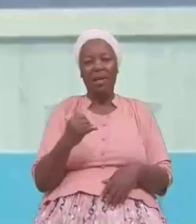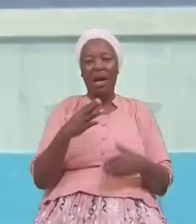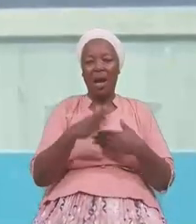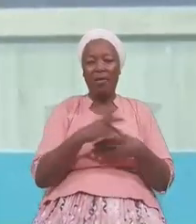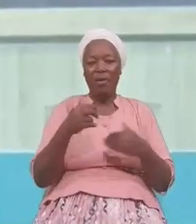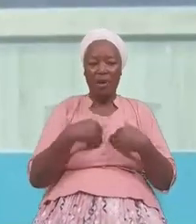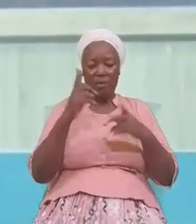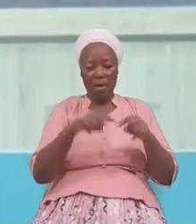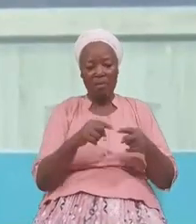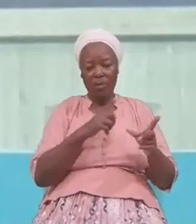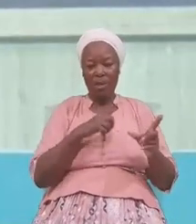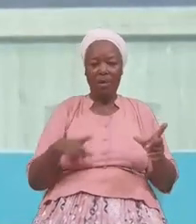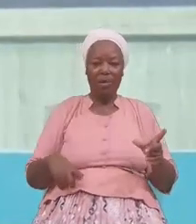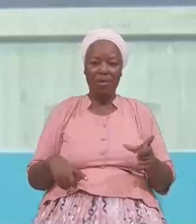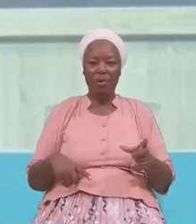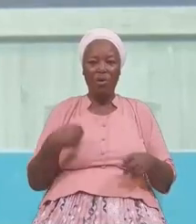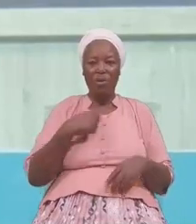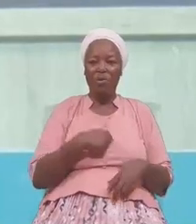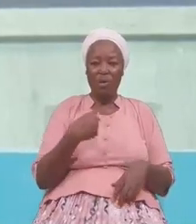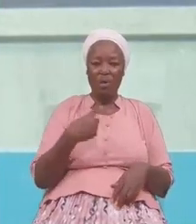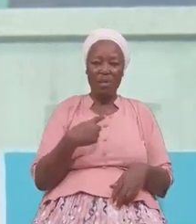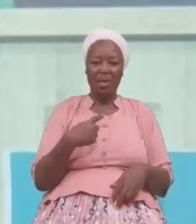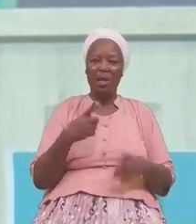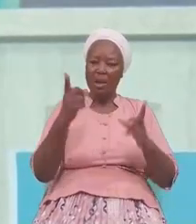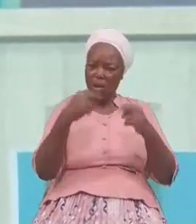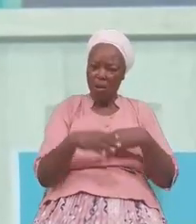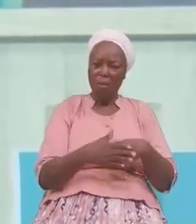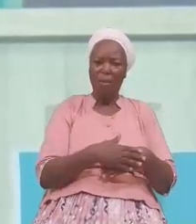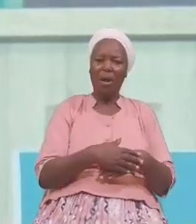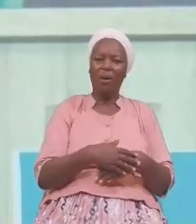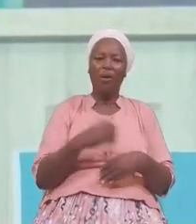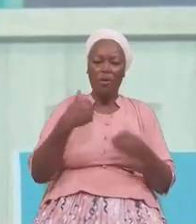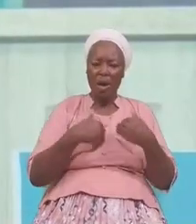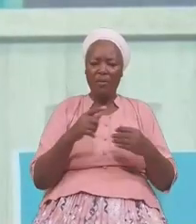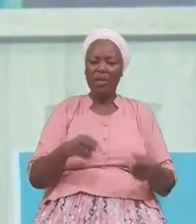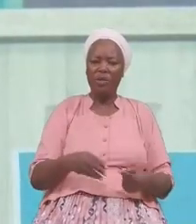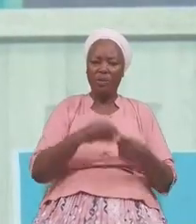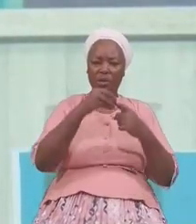Seigneur, nous disons, reviens, nous avons une séance spéciale.